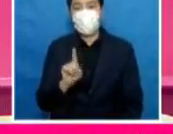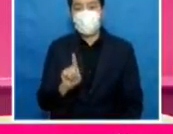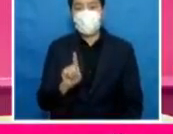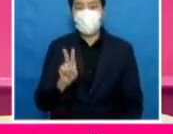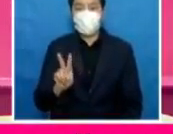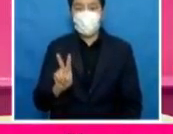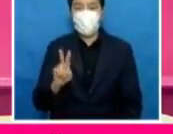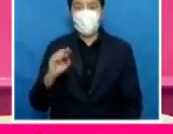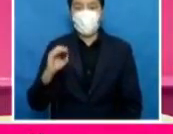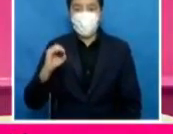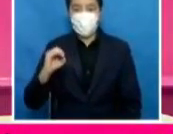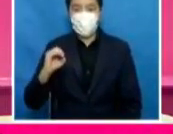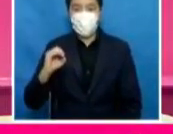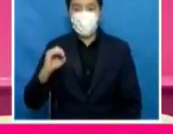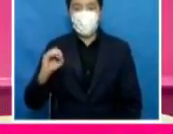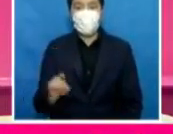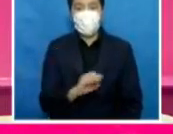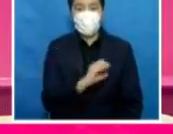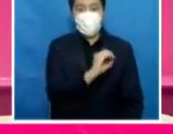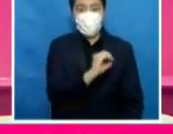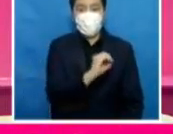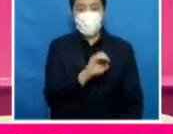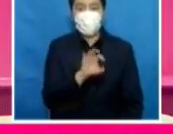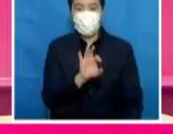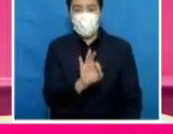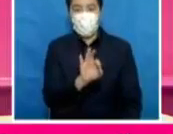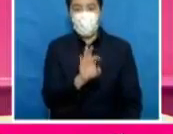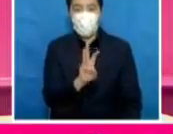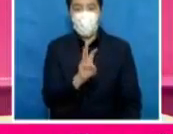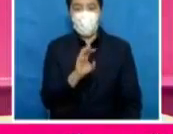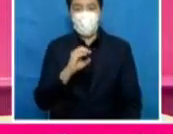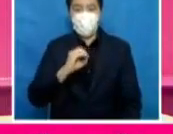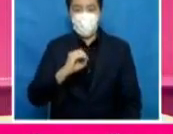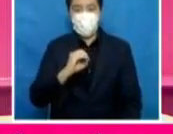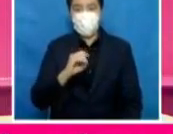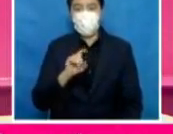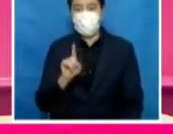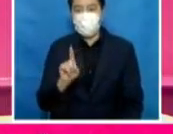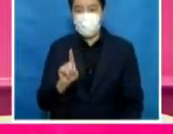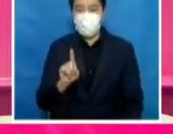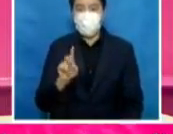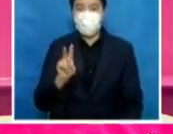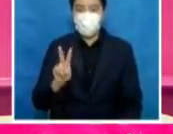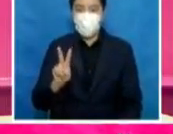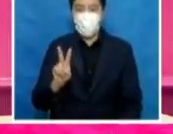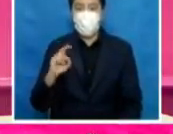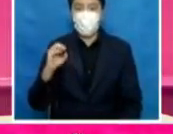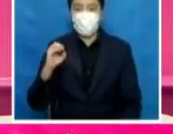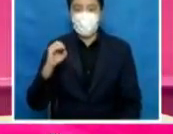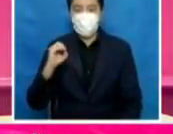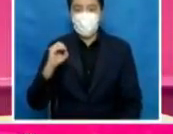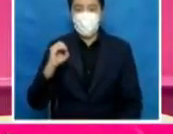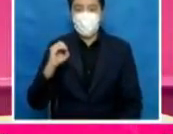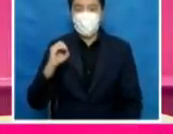120 0 960 120